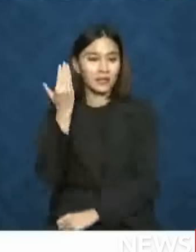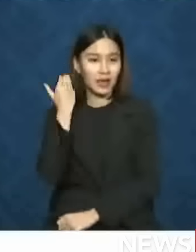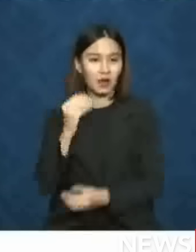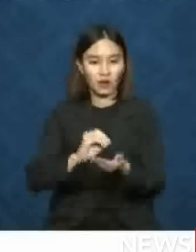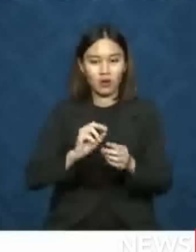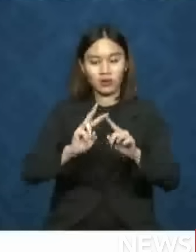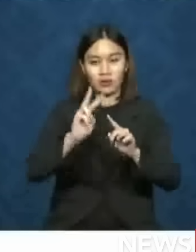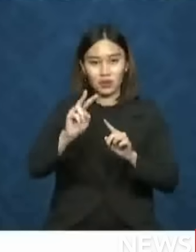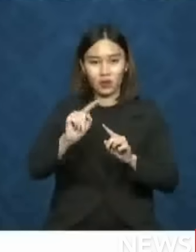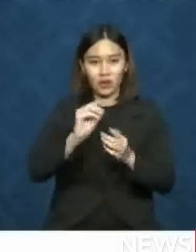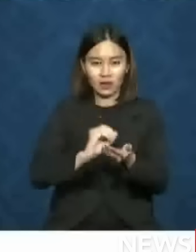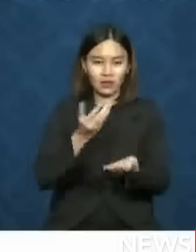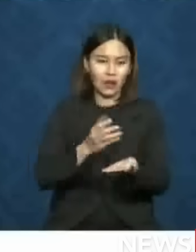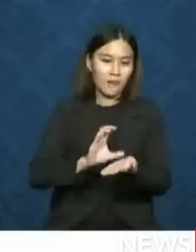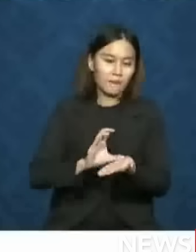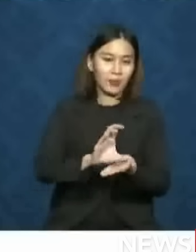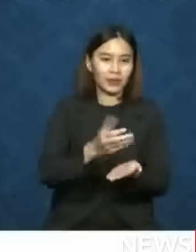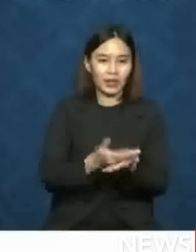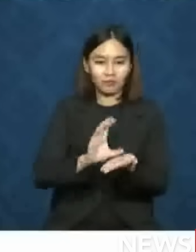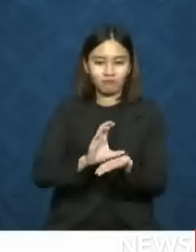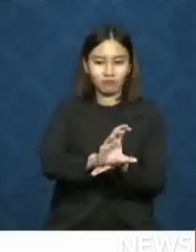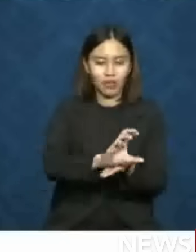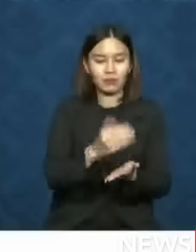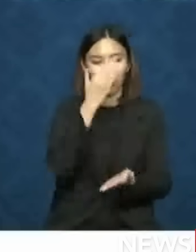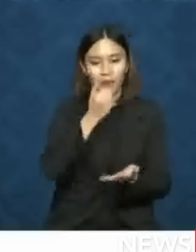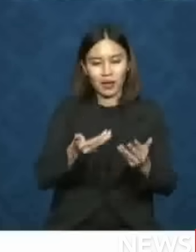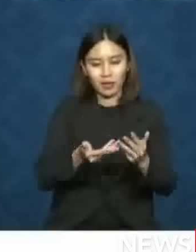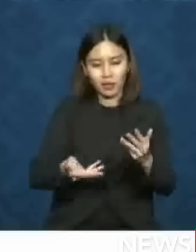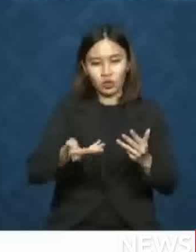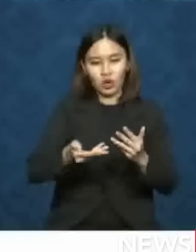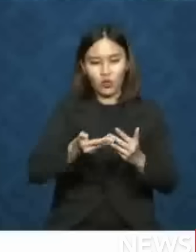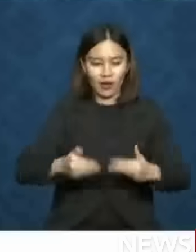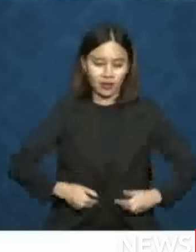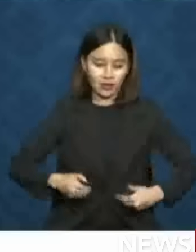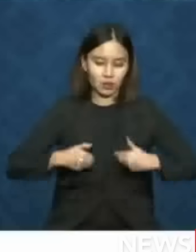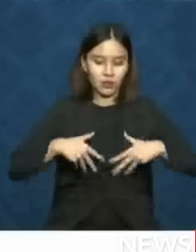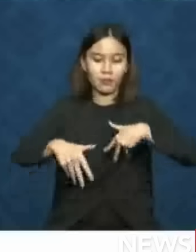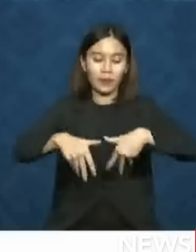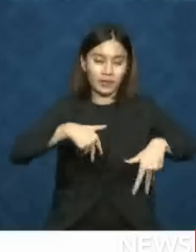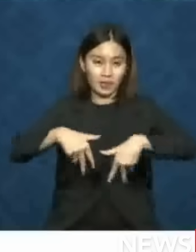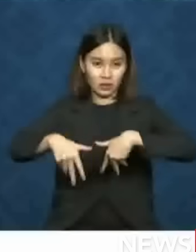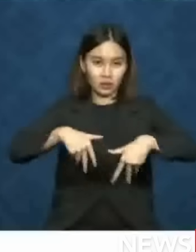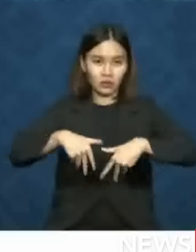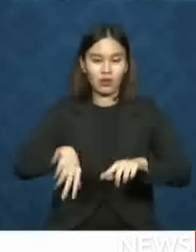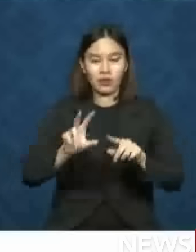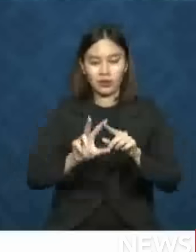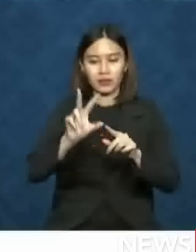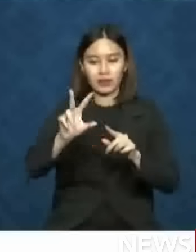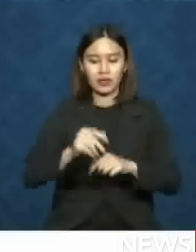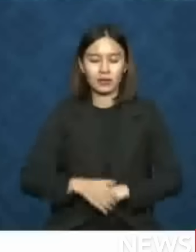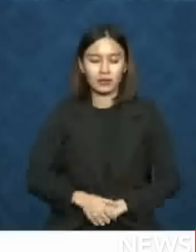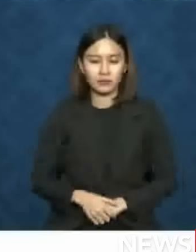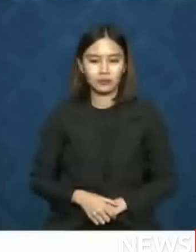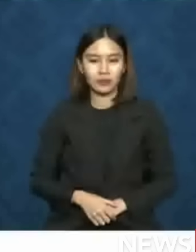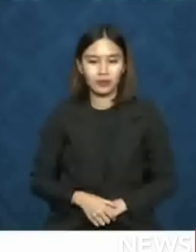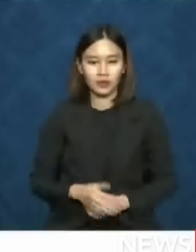2คือเราเพิ่มเงินลงทุนเพื่อยกระดับชีวิตความเป็นอยู่ของพี่น้องประชาชนเพิ่มที่ 3